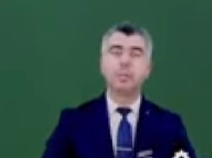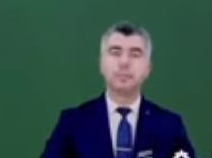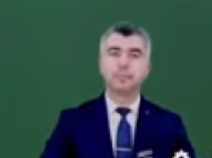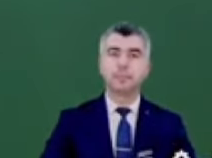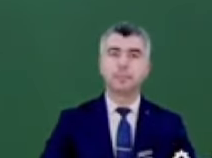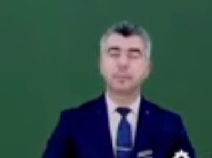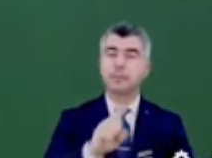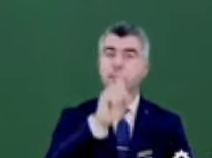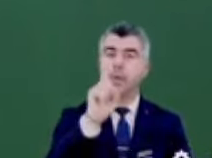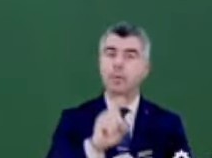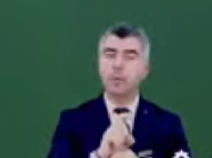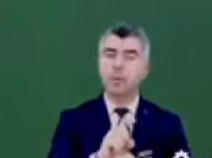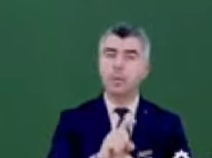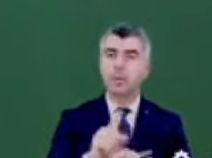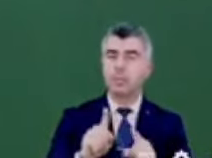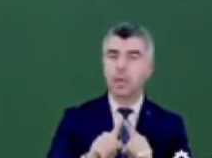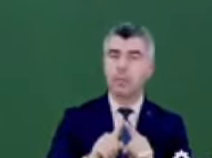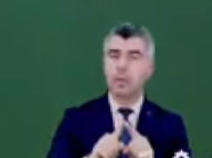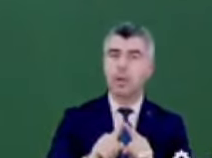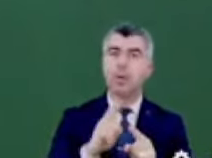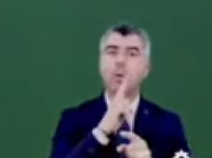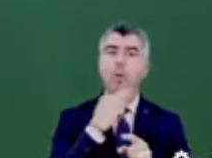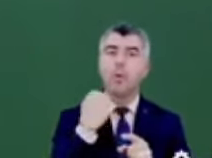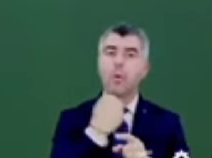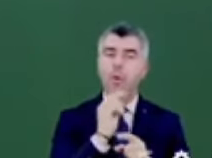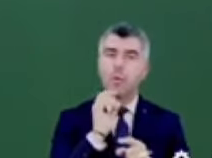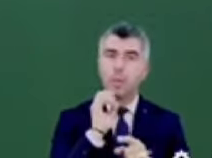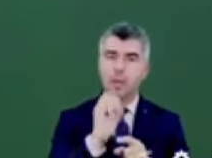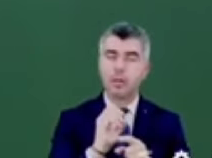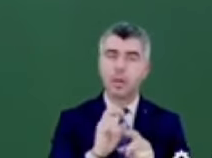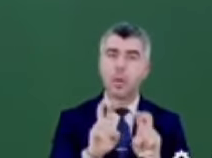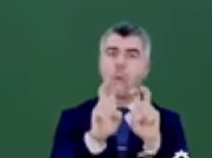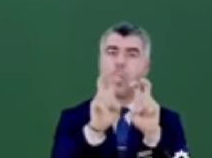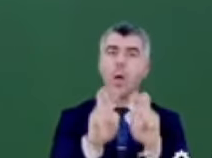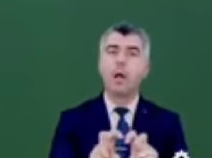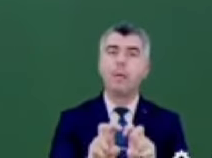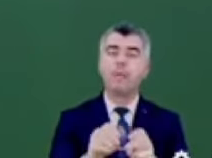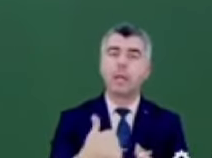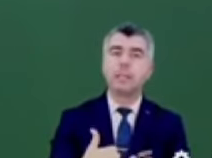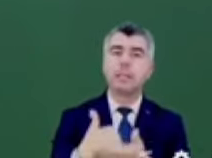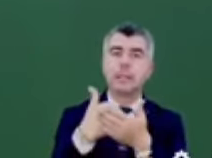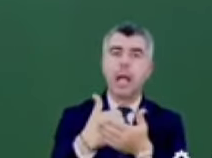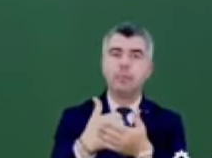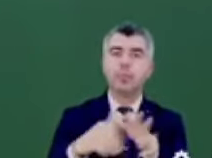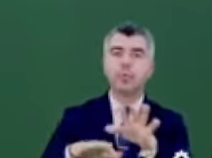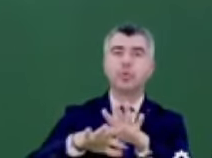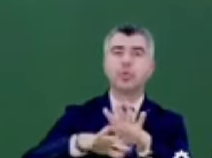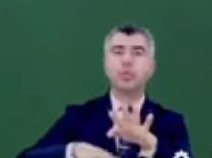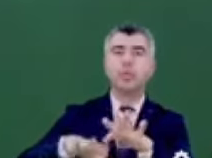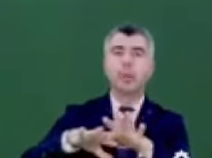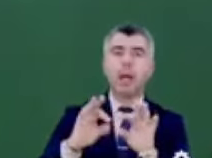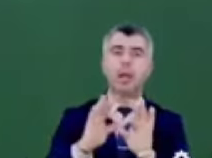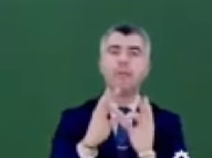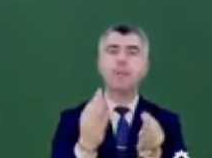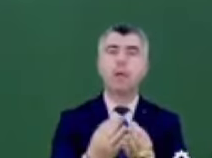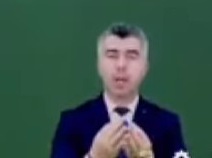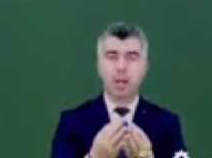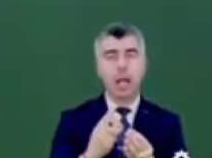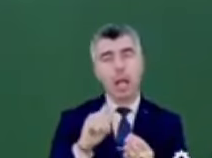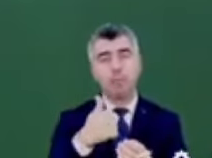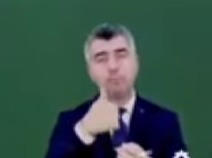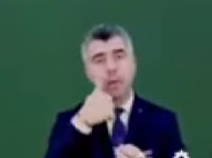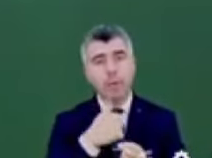حول التبرير اللي وضعته الحكومه حول منع او وقف الدعم الاجتماع بعض الاسر بان هناك غش يمكن ان يكون